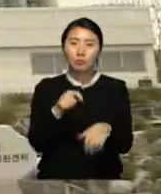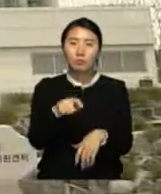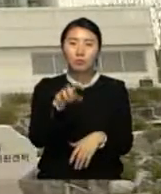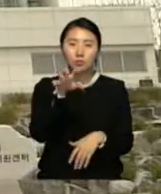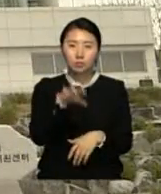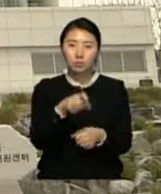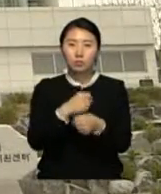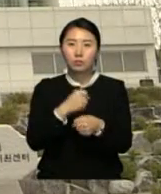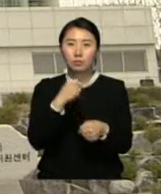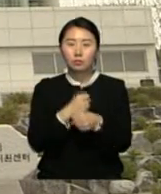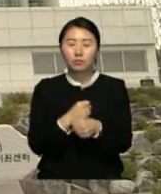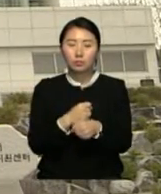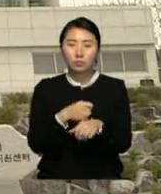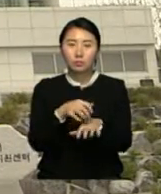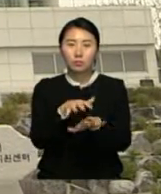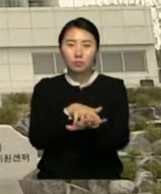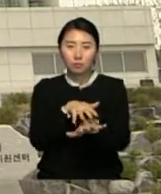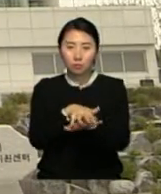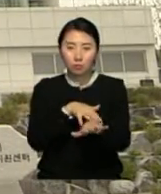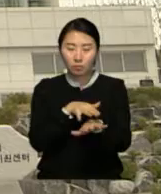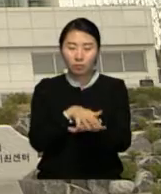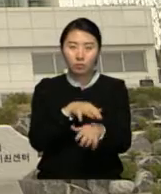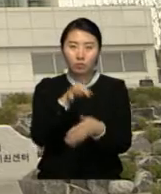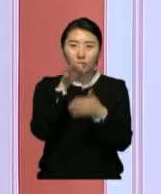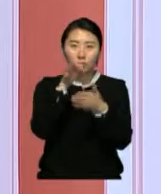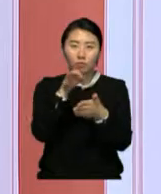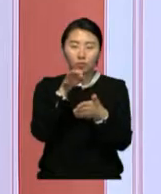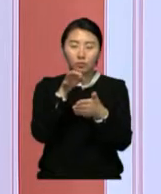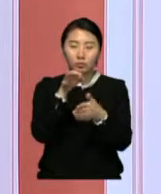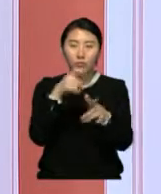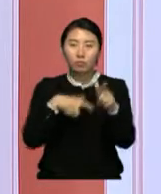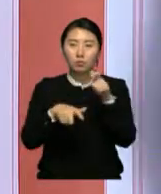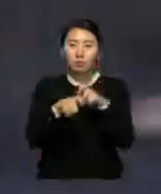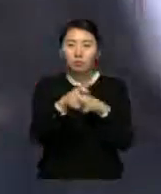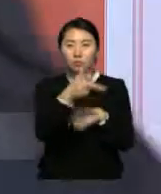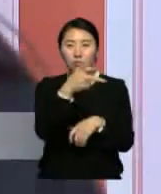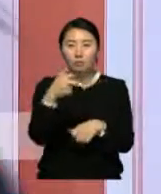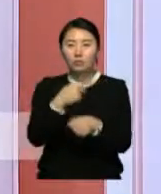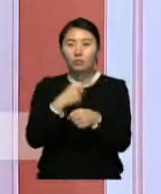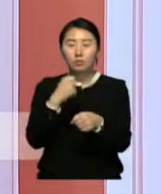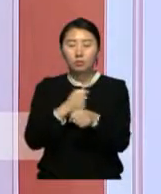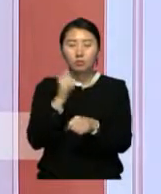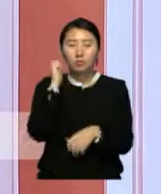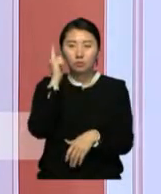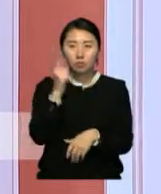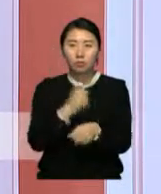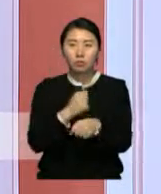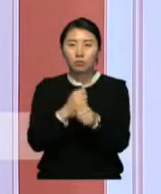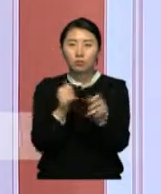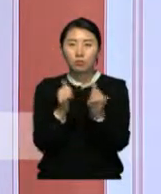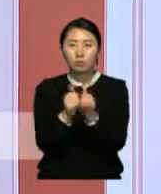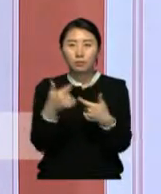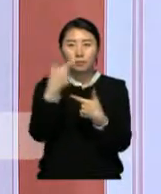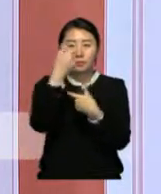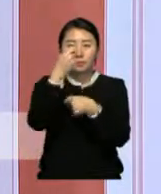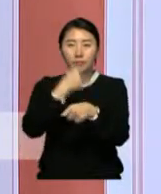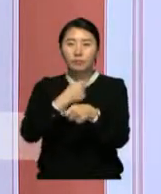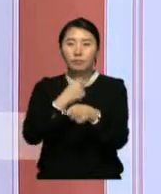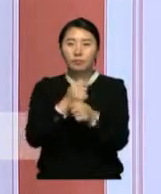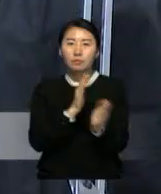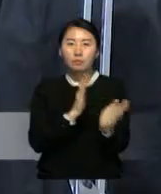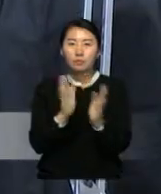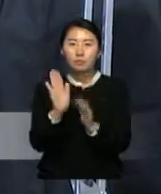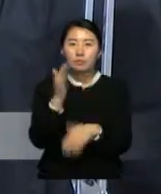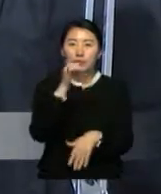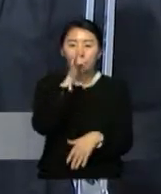지역에서 생산되는 섬유 소재로 부가가치가 높은 제품을 만들기 위해 유망 디자이너와 매칭할 수 있는 시스템이